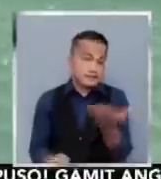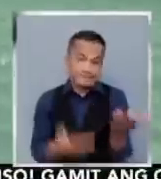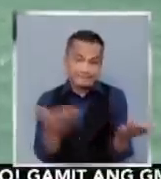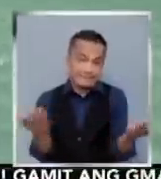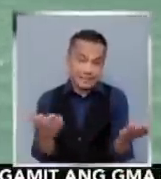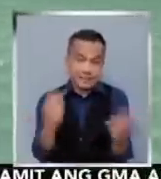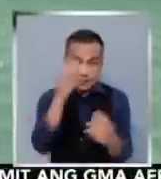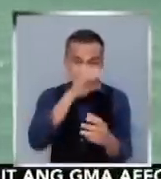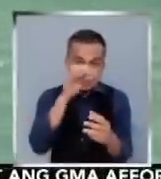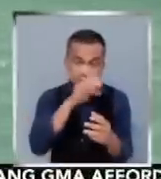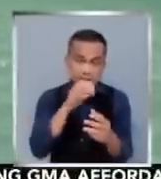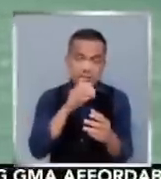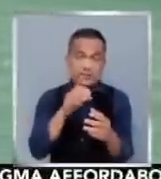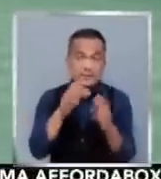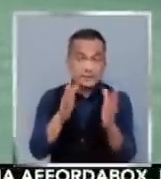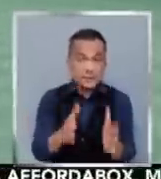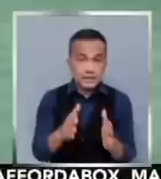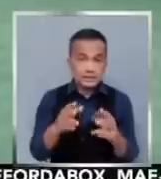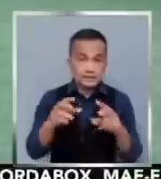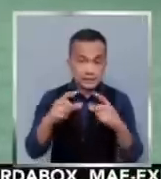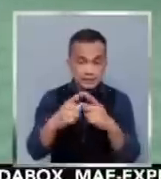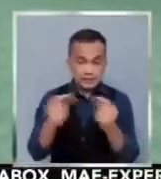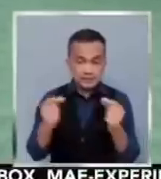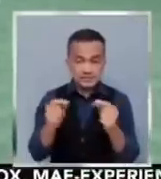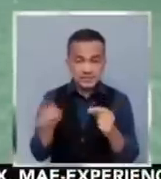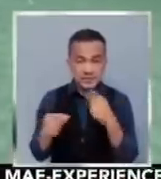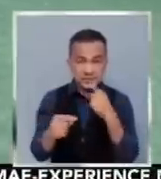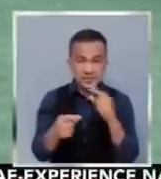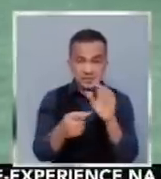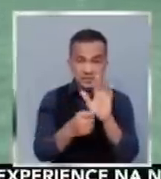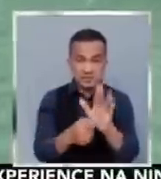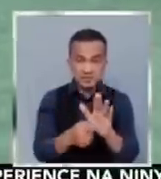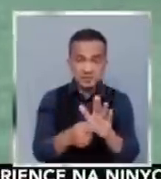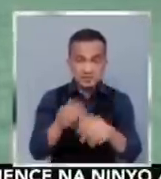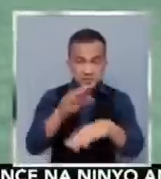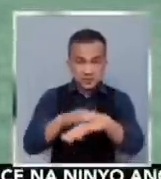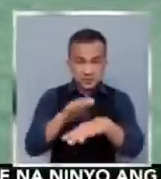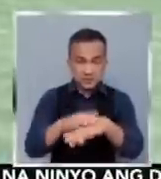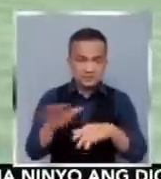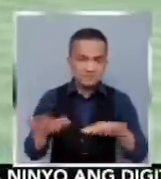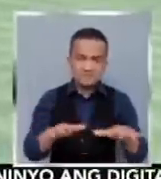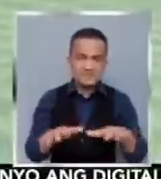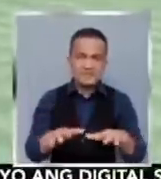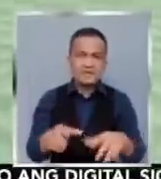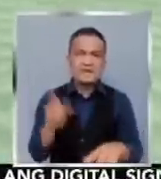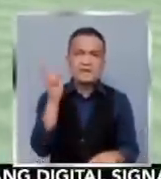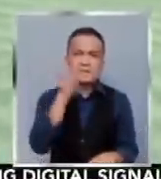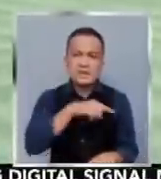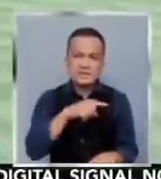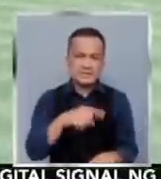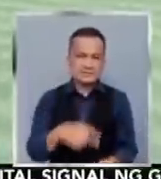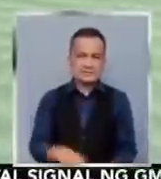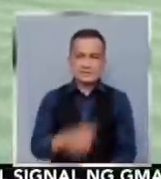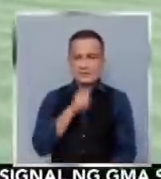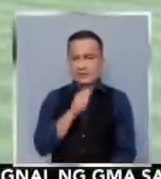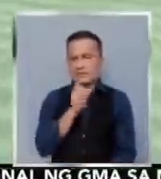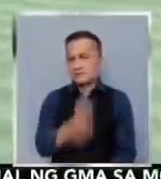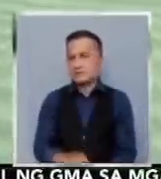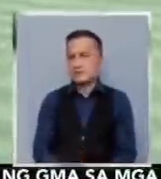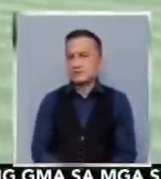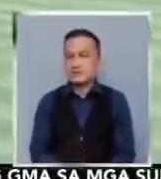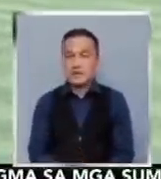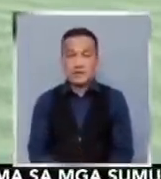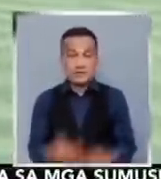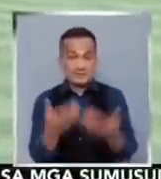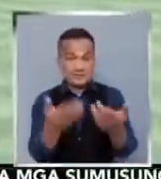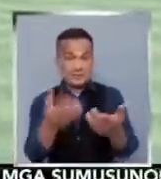mananaliksik na hapon, ang paniniwalang indikasyon sila ng lindol ay mas higit na pamahiin lamang. Samantala, para malaman